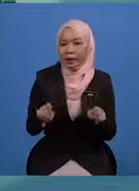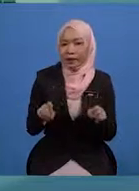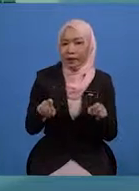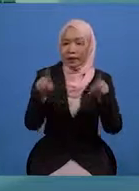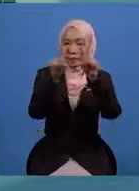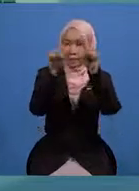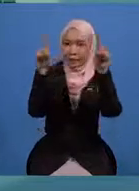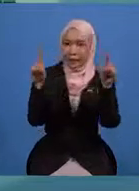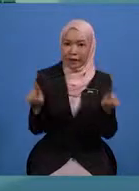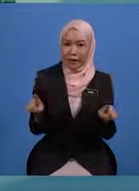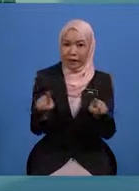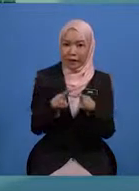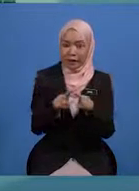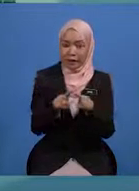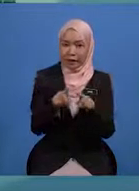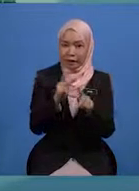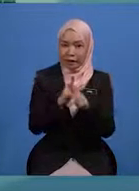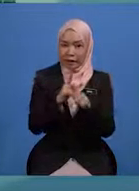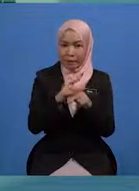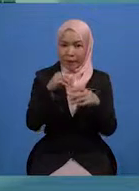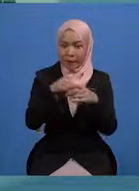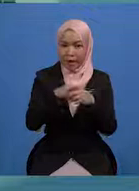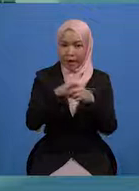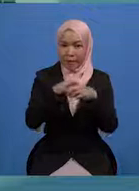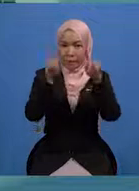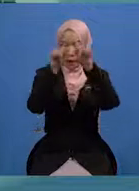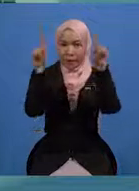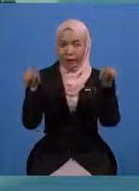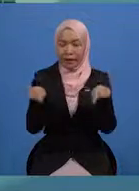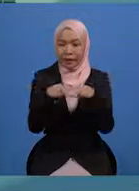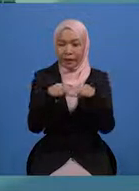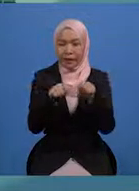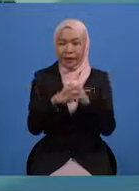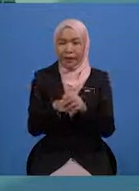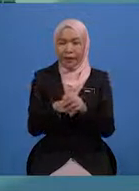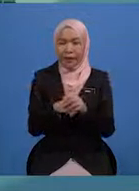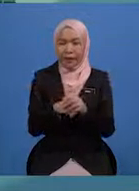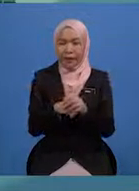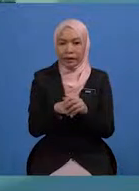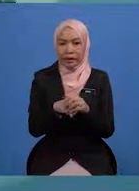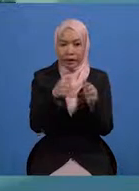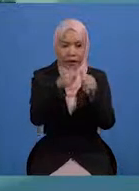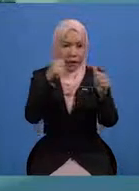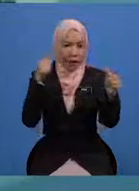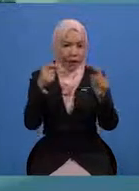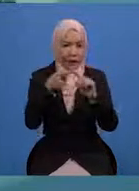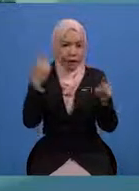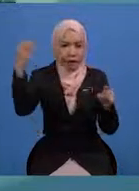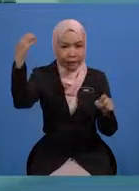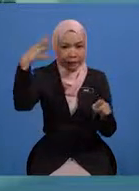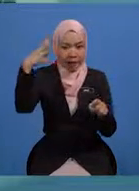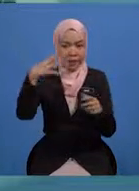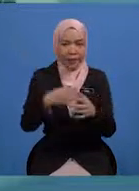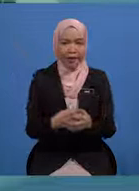dibingkaikan agar kelihatan lebih menarik dan elakkan terdedah dari pancaran matahari. Ia akan